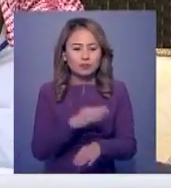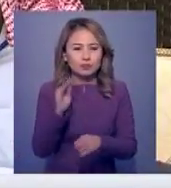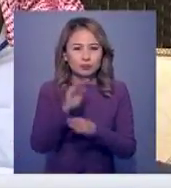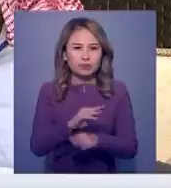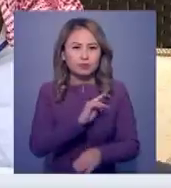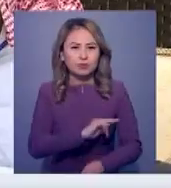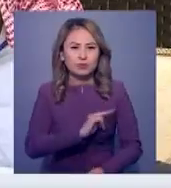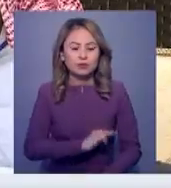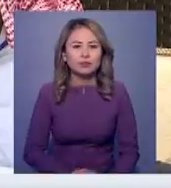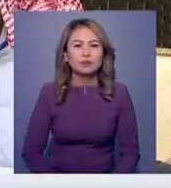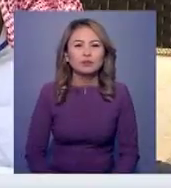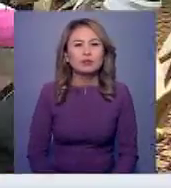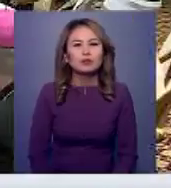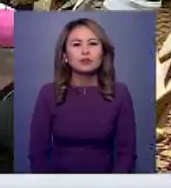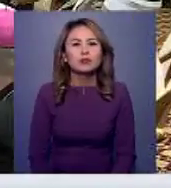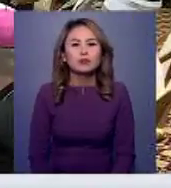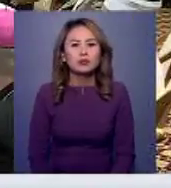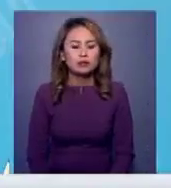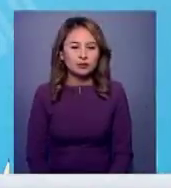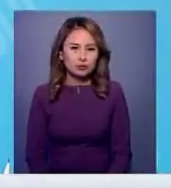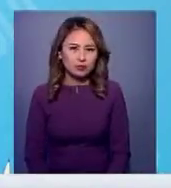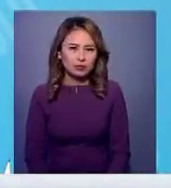айтты.